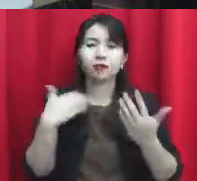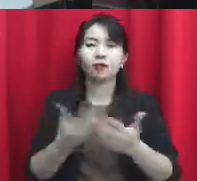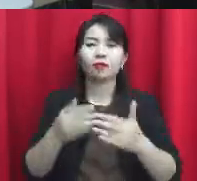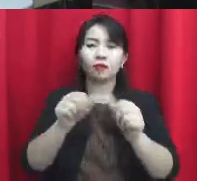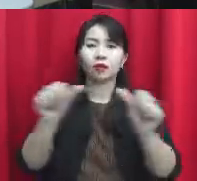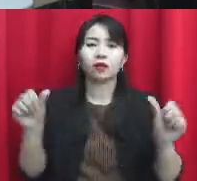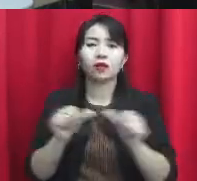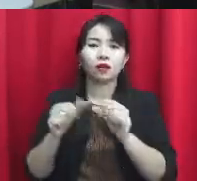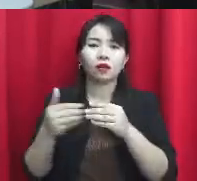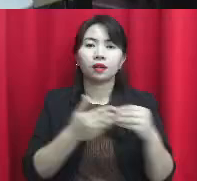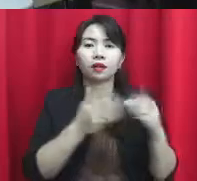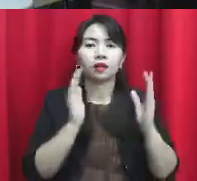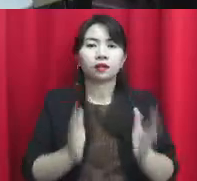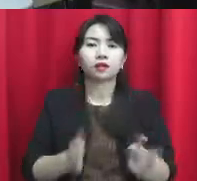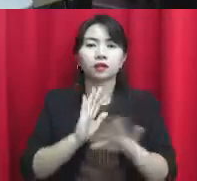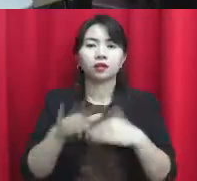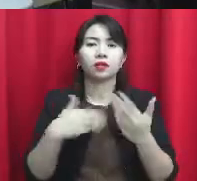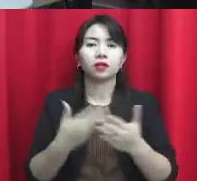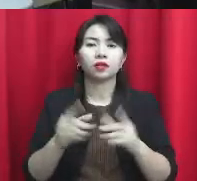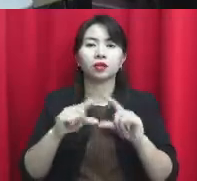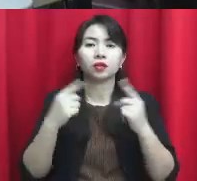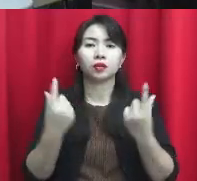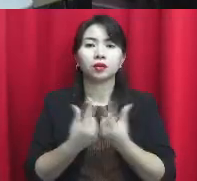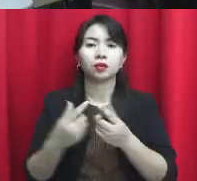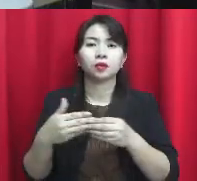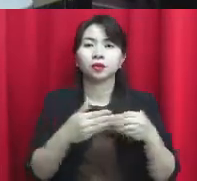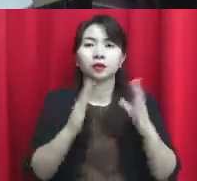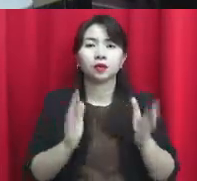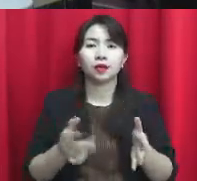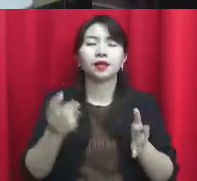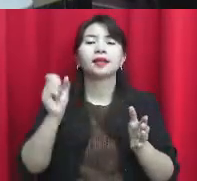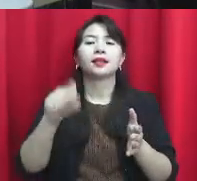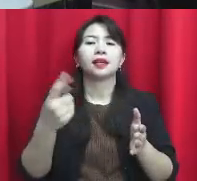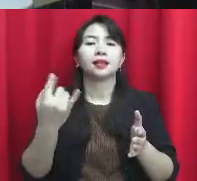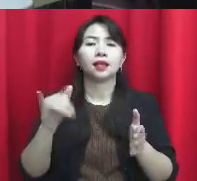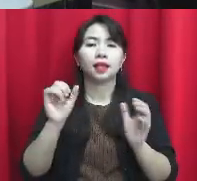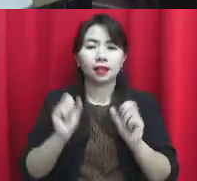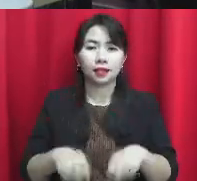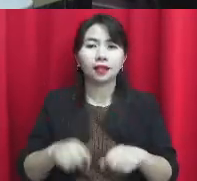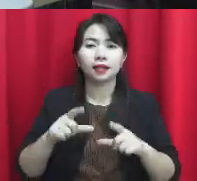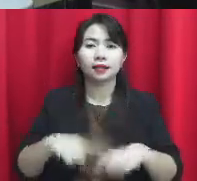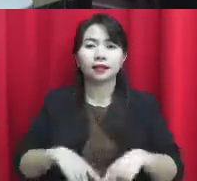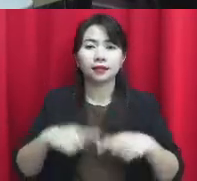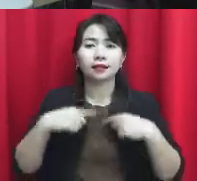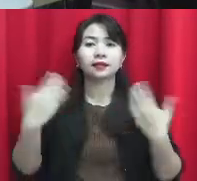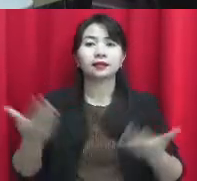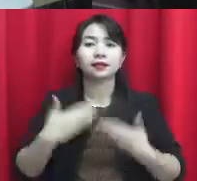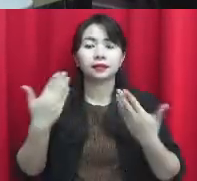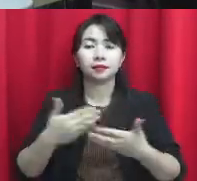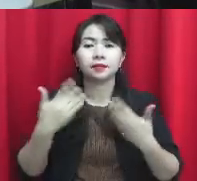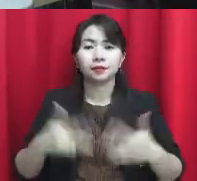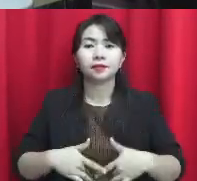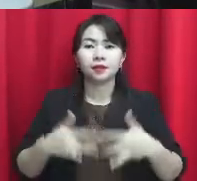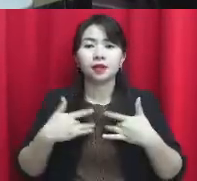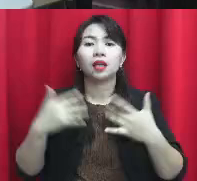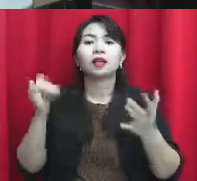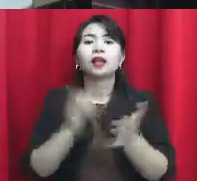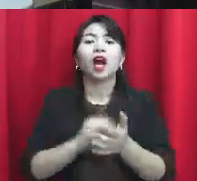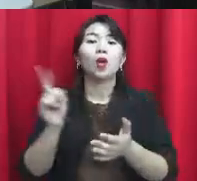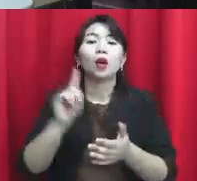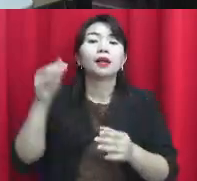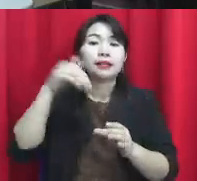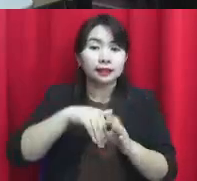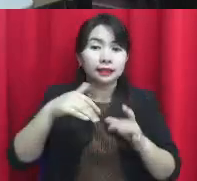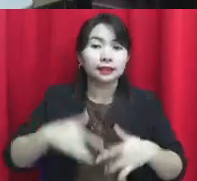leaders ito pong pinakamaganda to they can live a happy life na ang laman lang ng buhay nila ay Diyos at wala ng